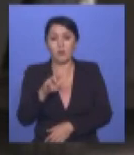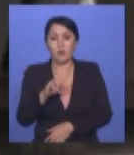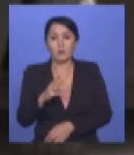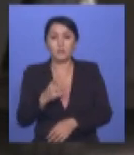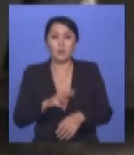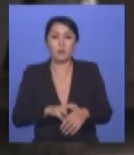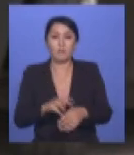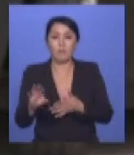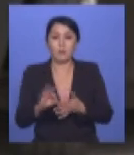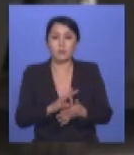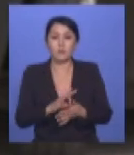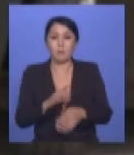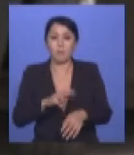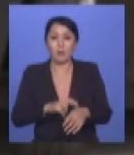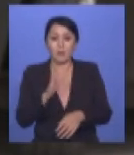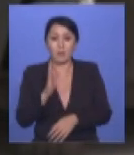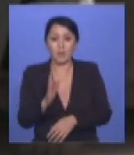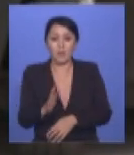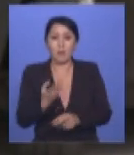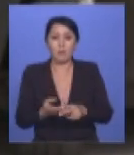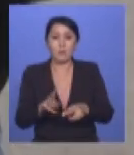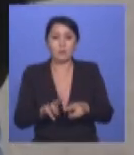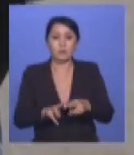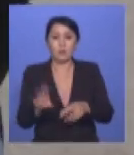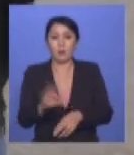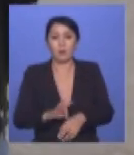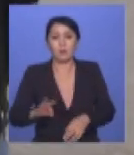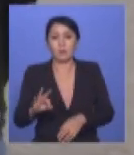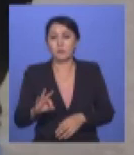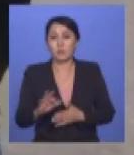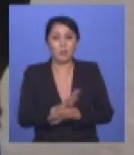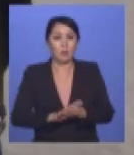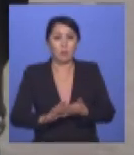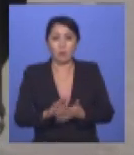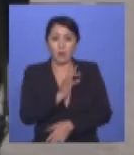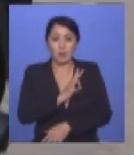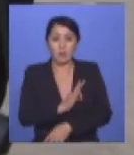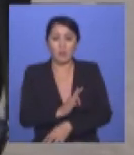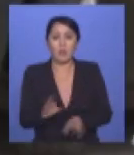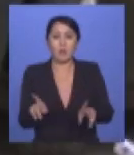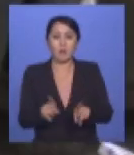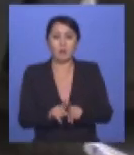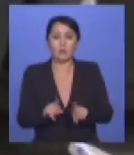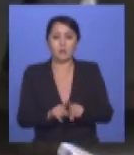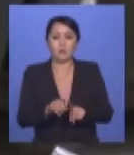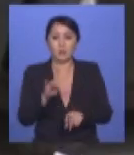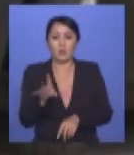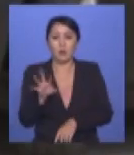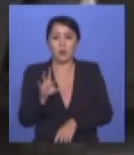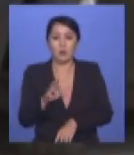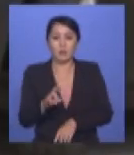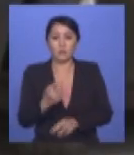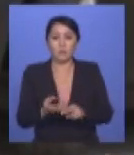қоямыз. Дәрігерлермен жедел жәрдем фельдшерлерінен басқа бұл әдістемені облыс бойынша ешкім қолдана алмайды. Сонымен қатар биыл